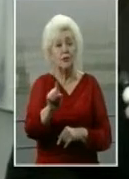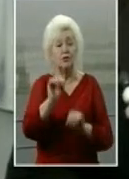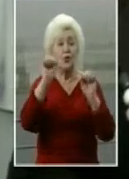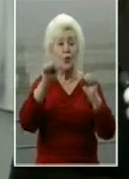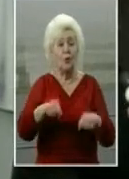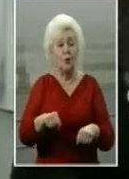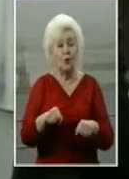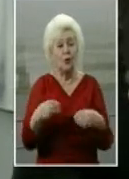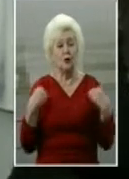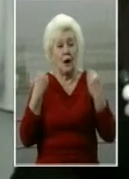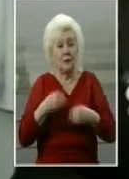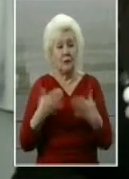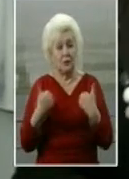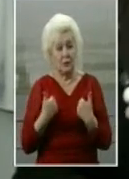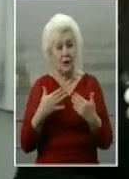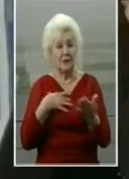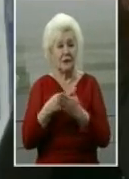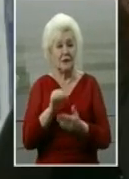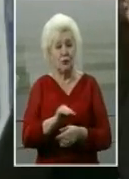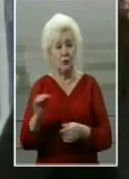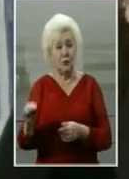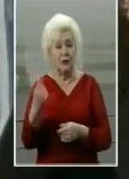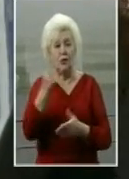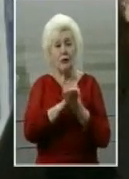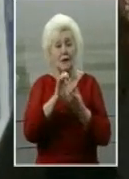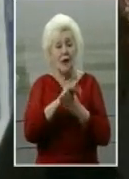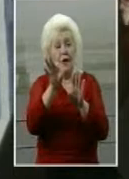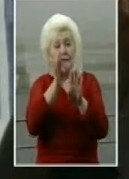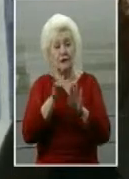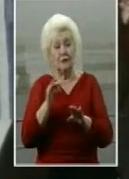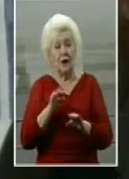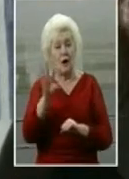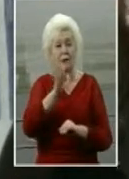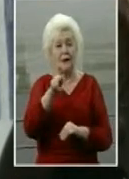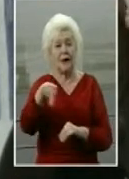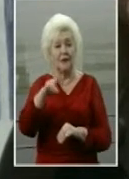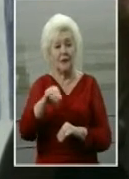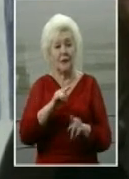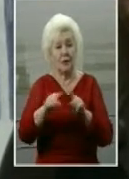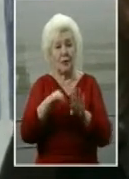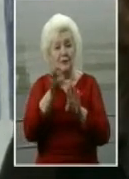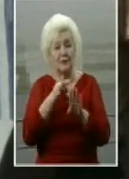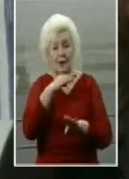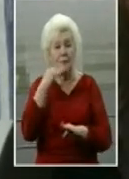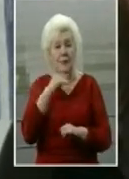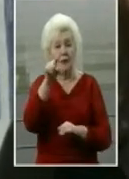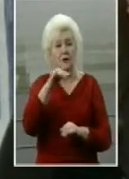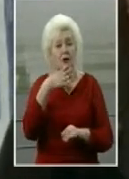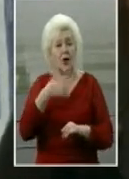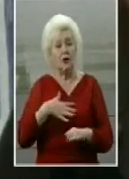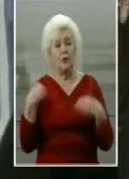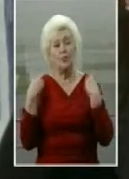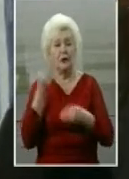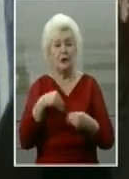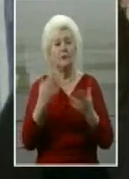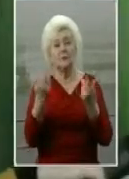можу одягнути на себе або на свою дитину. Одна знайома вишивальниця сказала: «Олена Дмитрівна, тому так швидко вишиває багато, тому що люби наряжатися». Так,